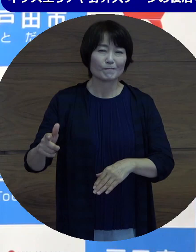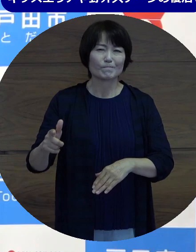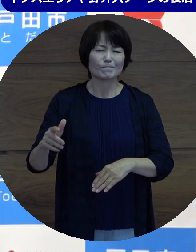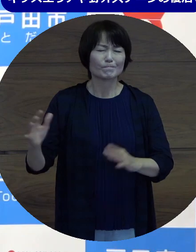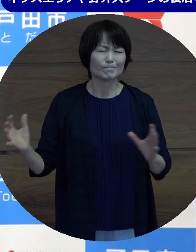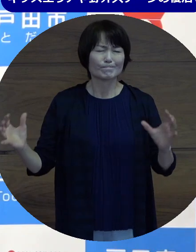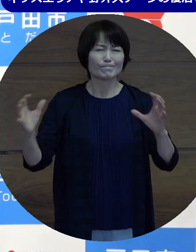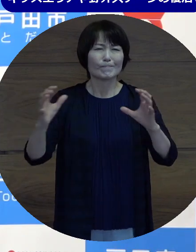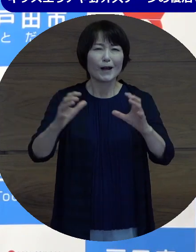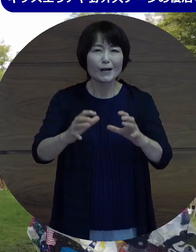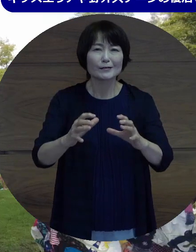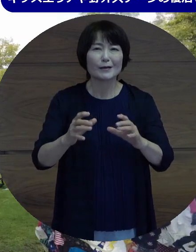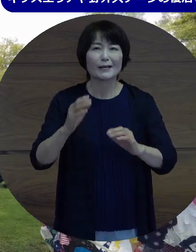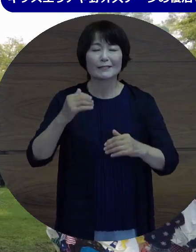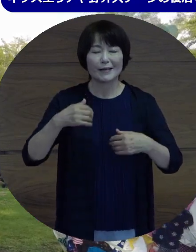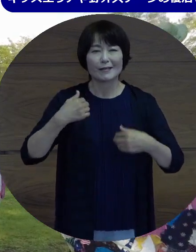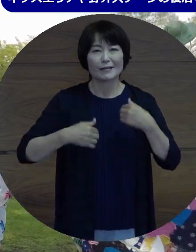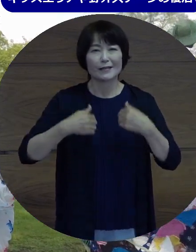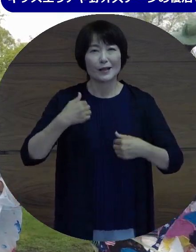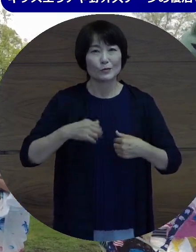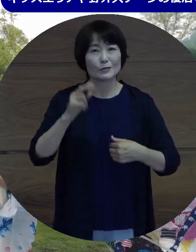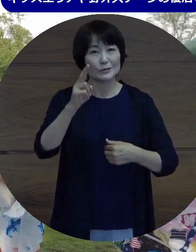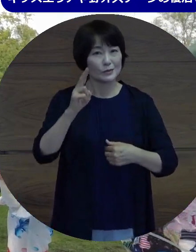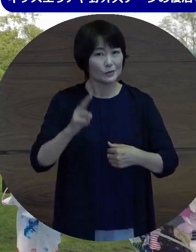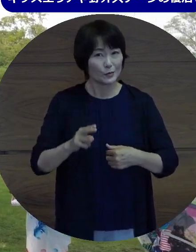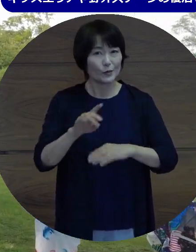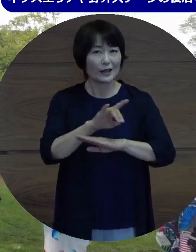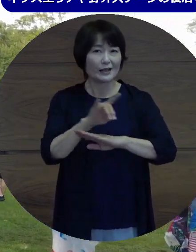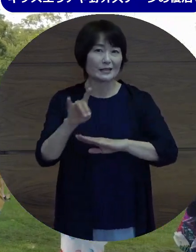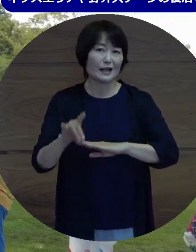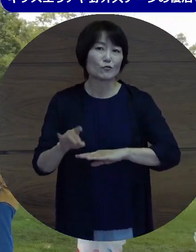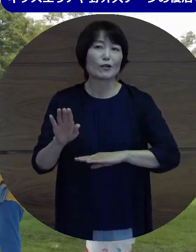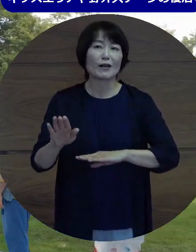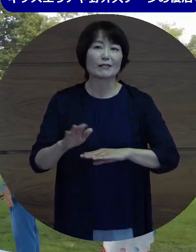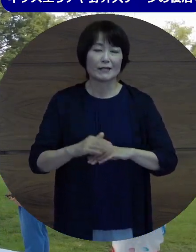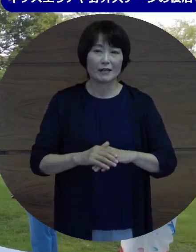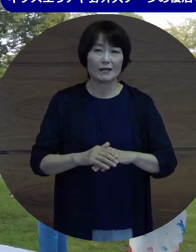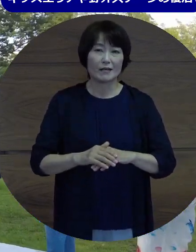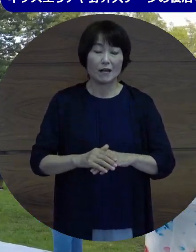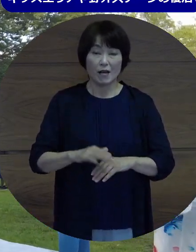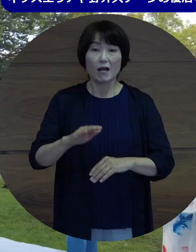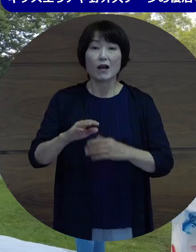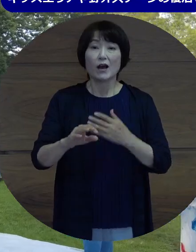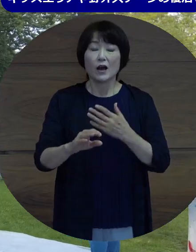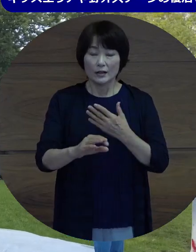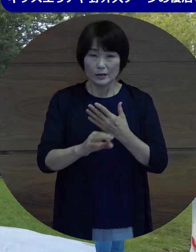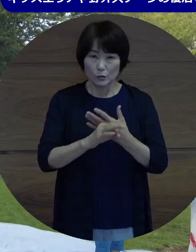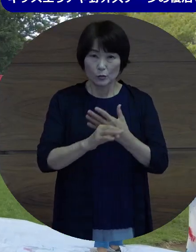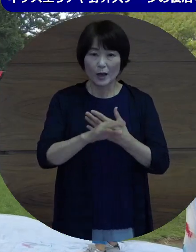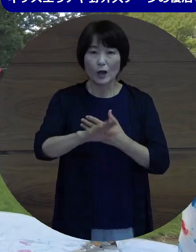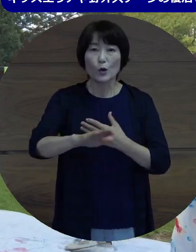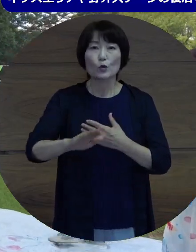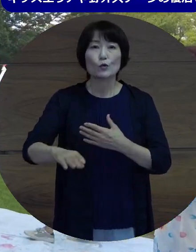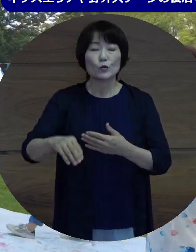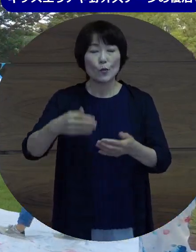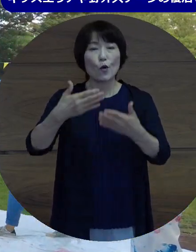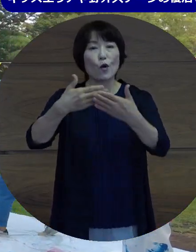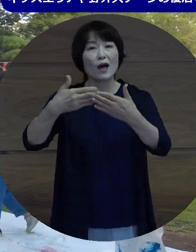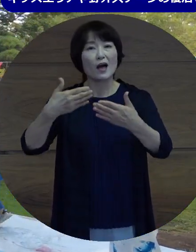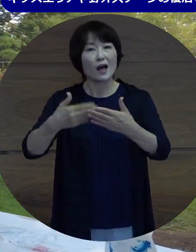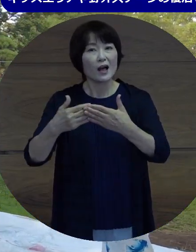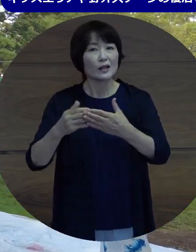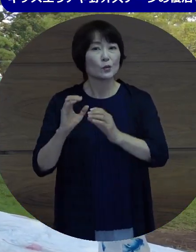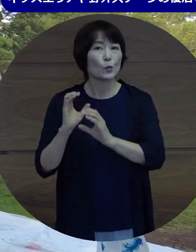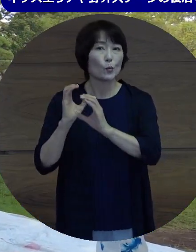ただきました。例えば子どもアートフェスティバルでは、自然の中で自由に絵を描